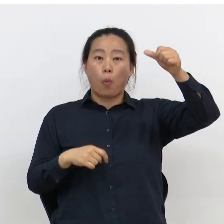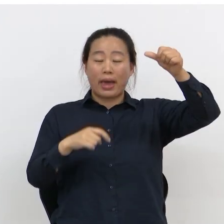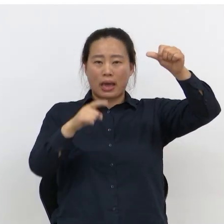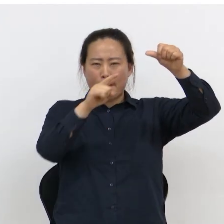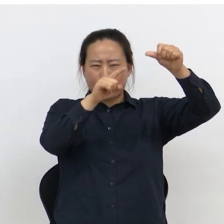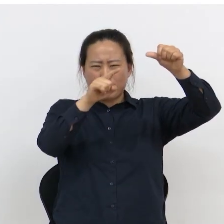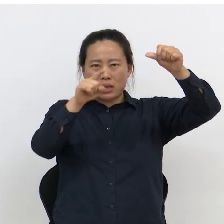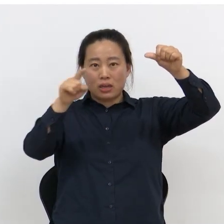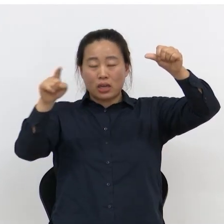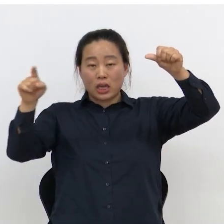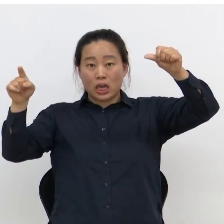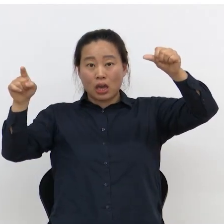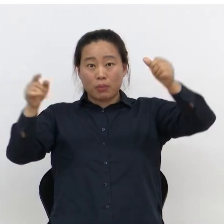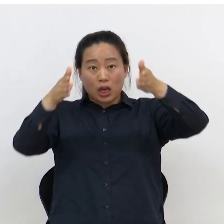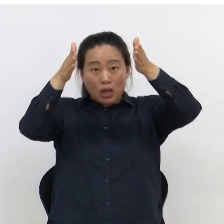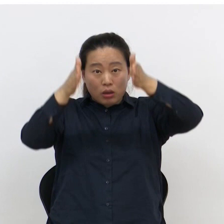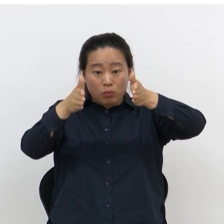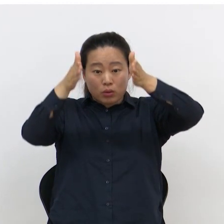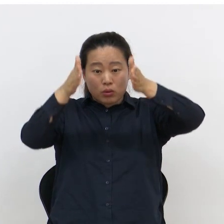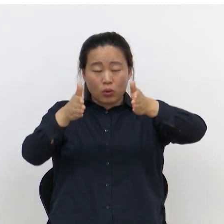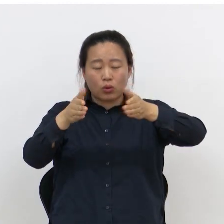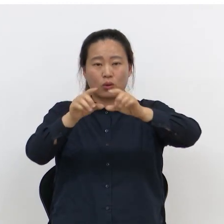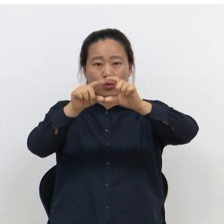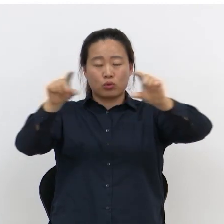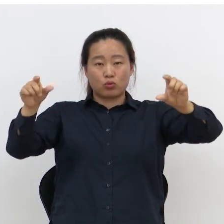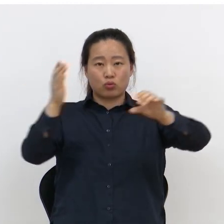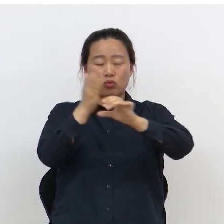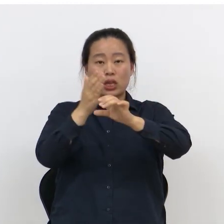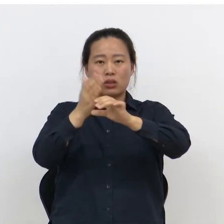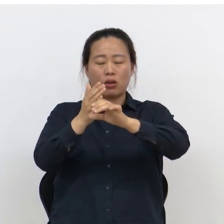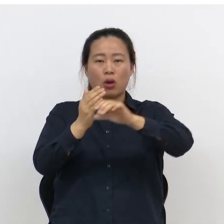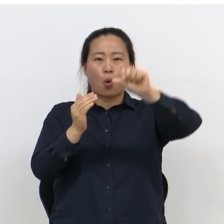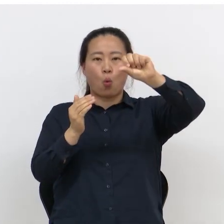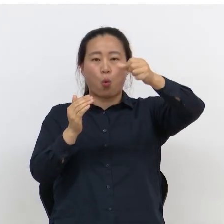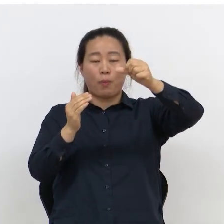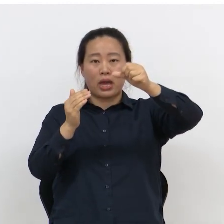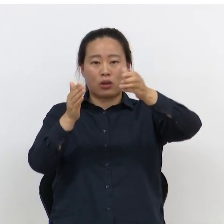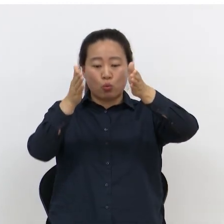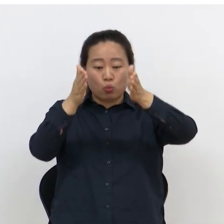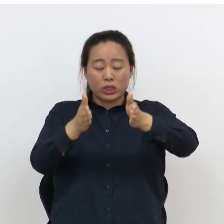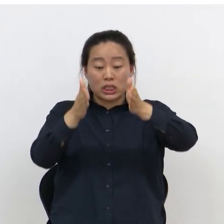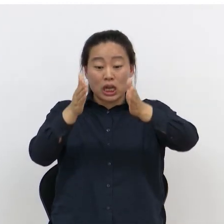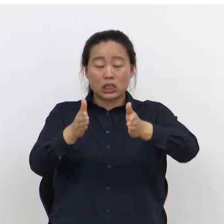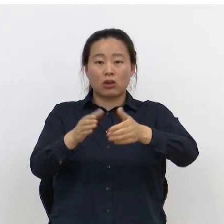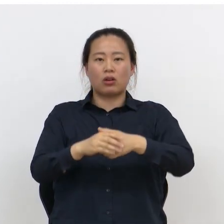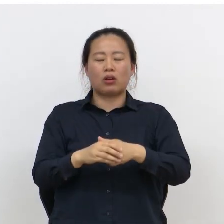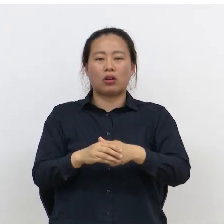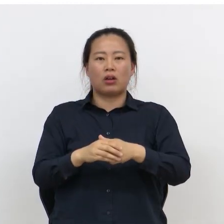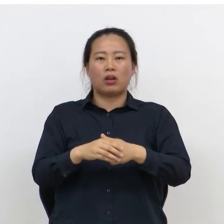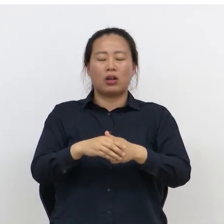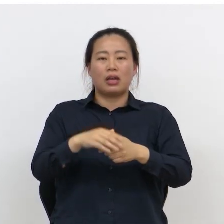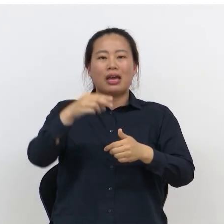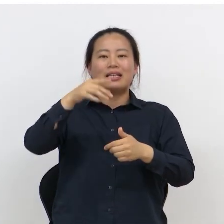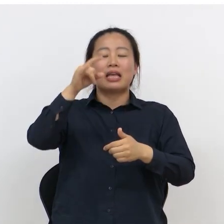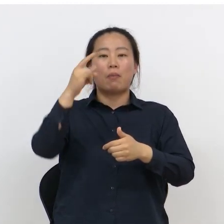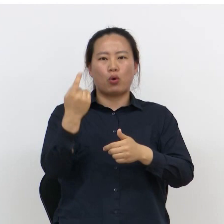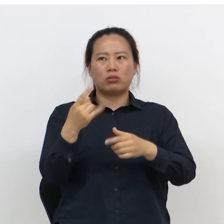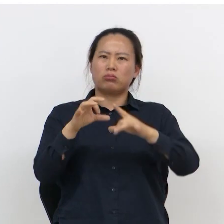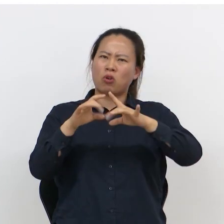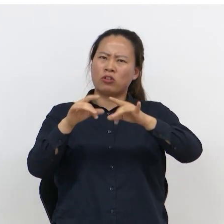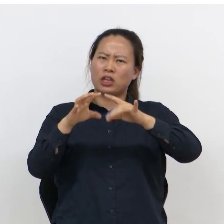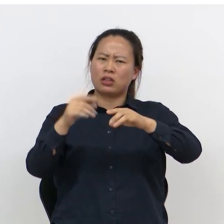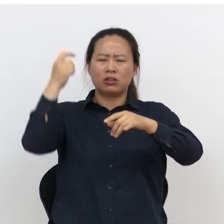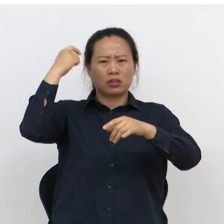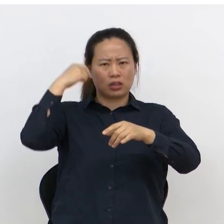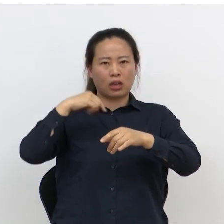500Hz가 들어오면 깊은 곳에 기점막이 진동을 하고 그 위에 위치해 있는 뇌 유모세포에서 전기 신호가